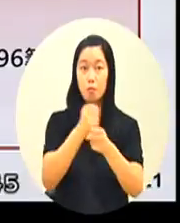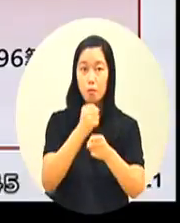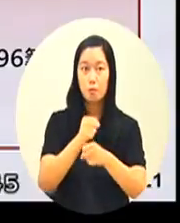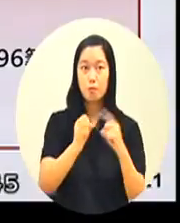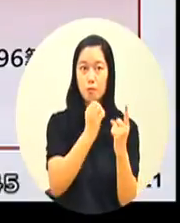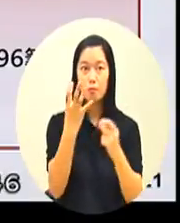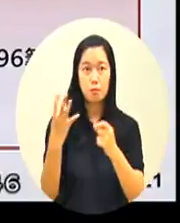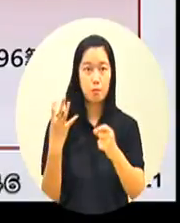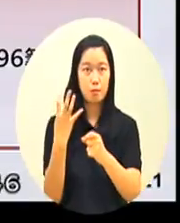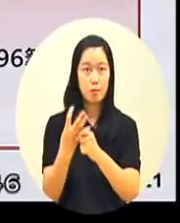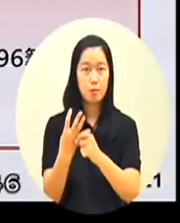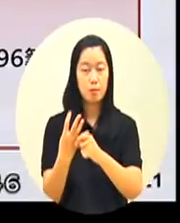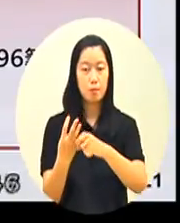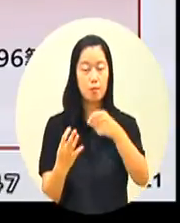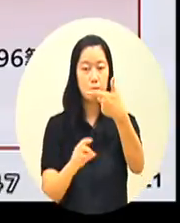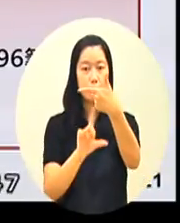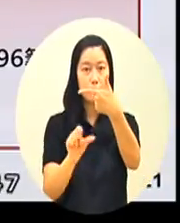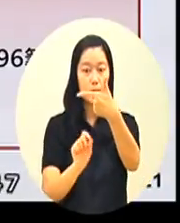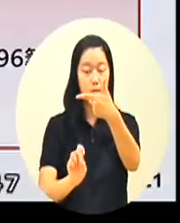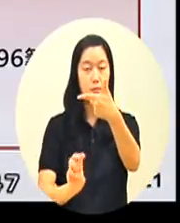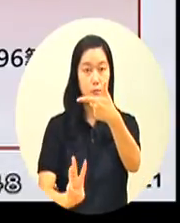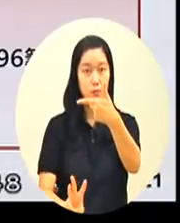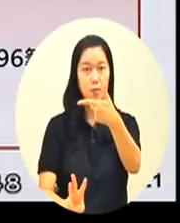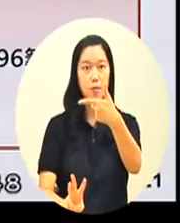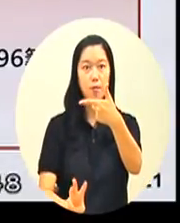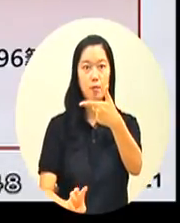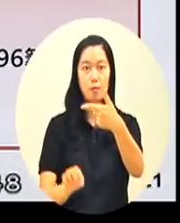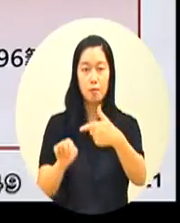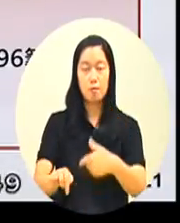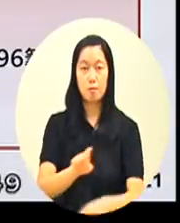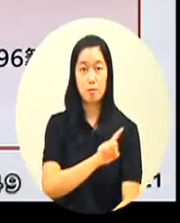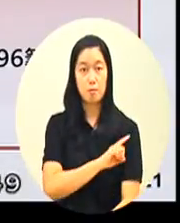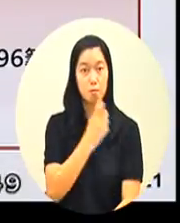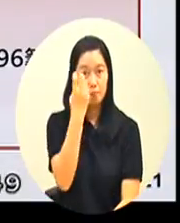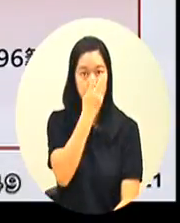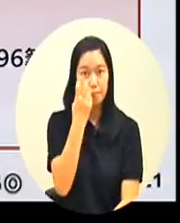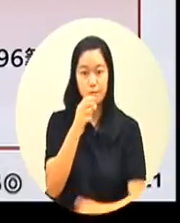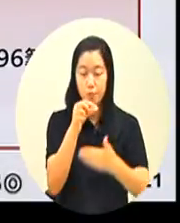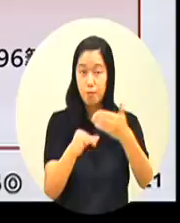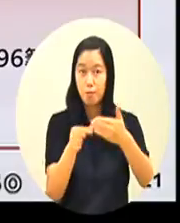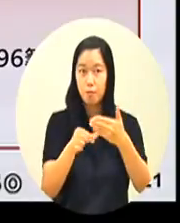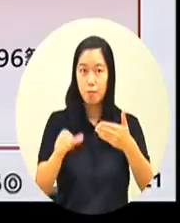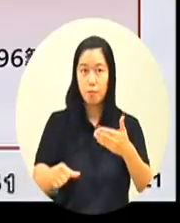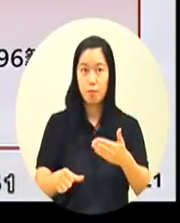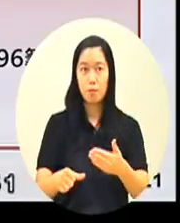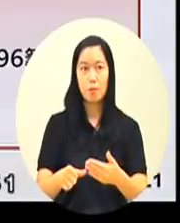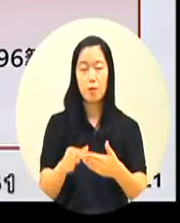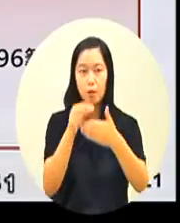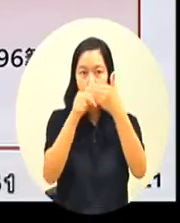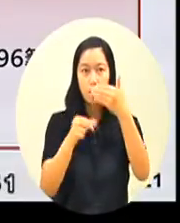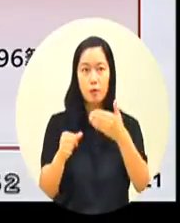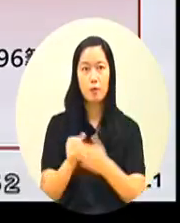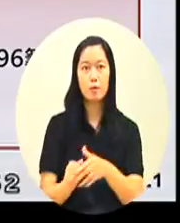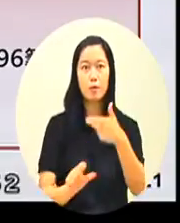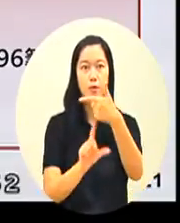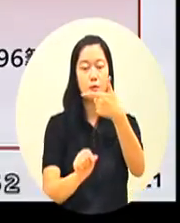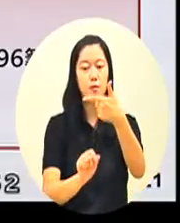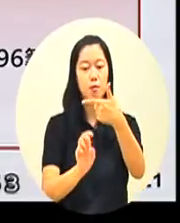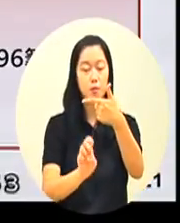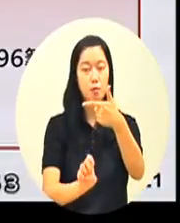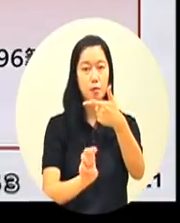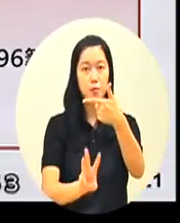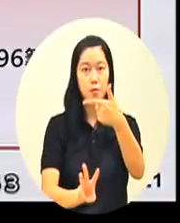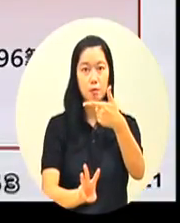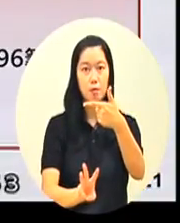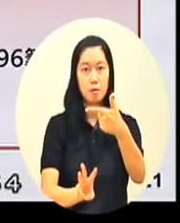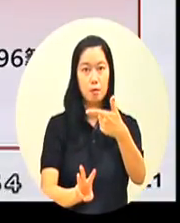去年的6月13号，因为我们这个自治条例此一间有5年，所以从6月13号